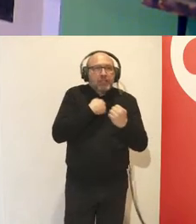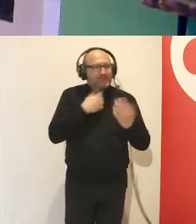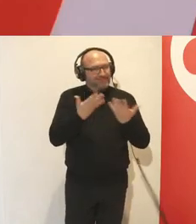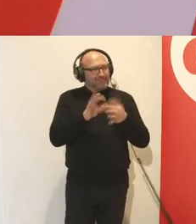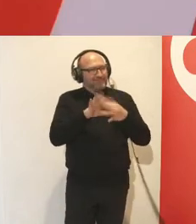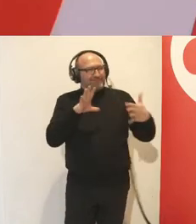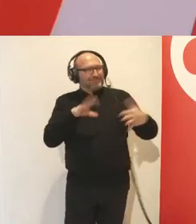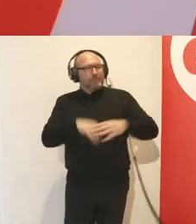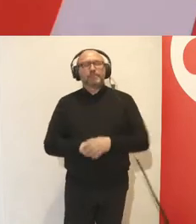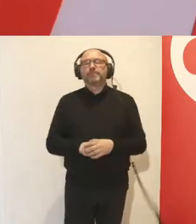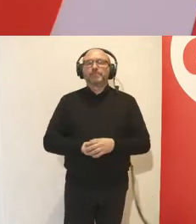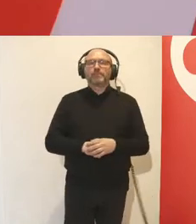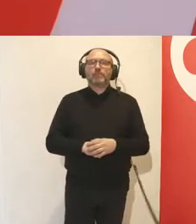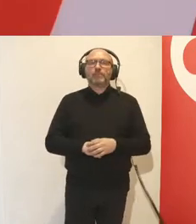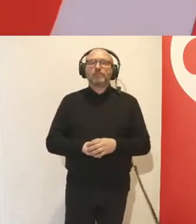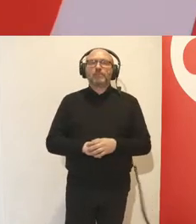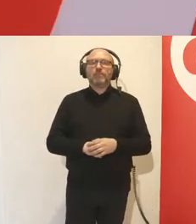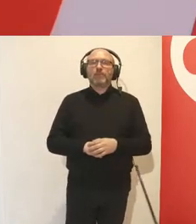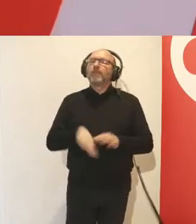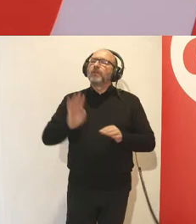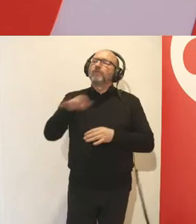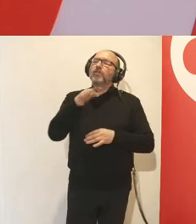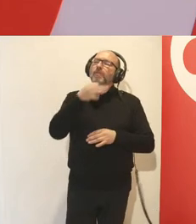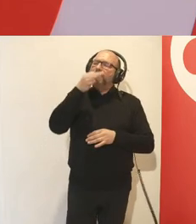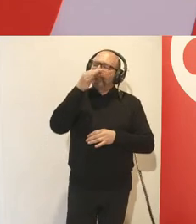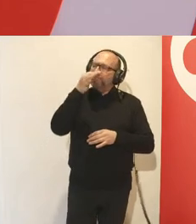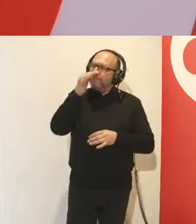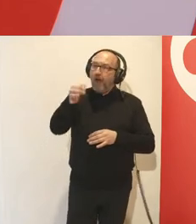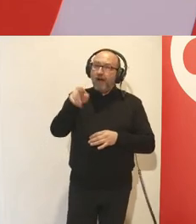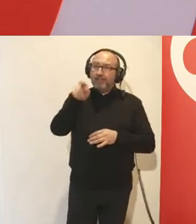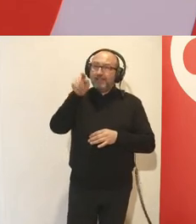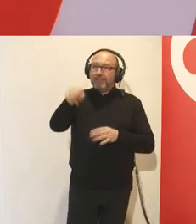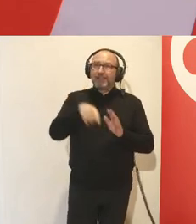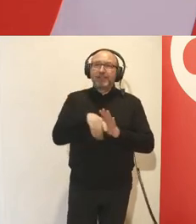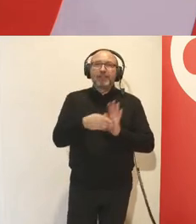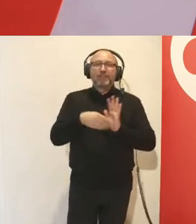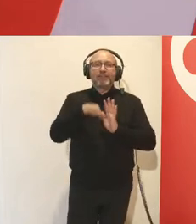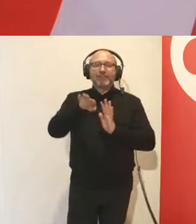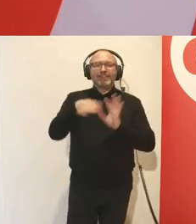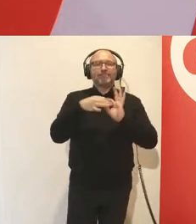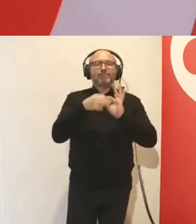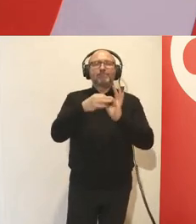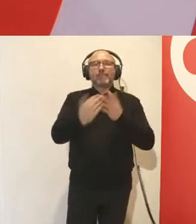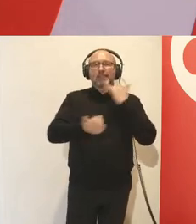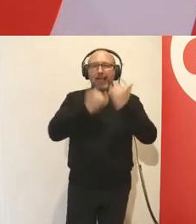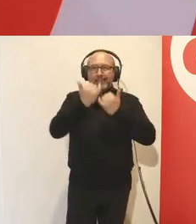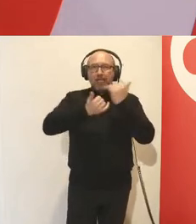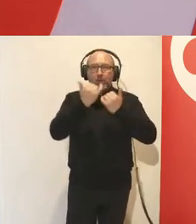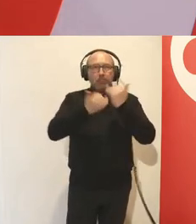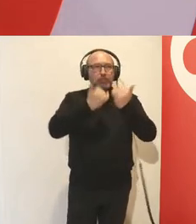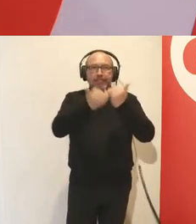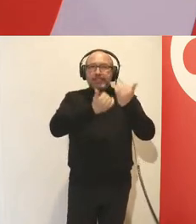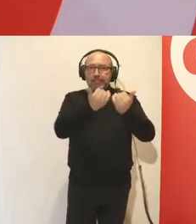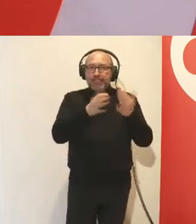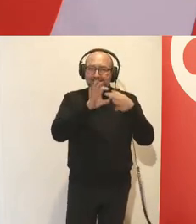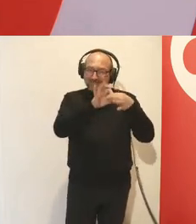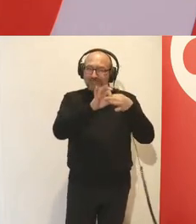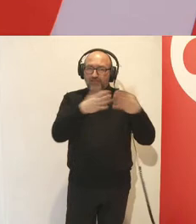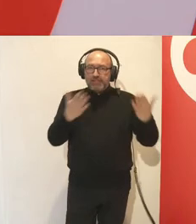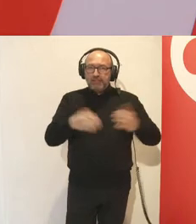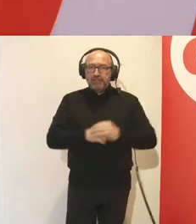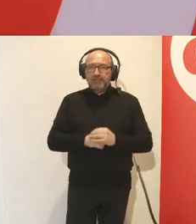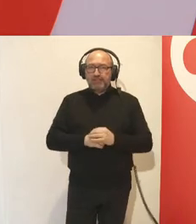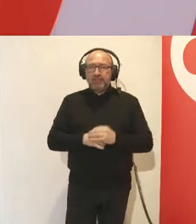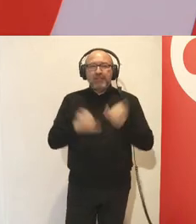aber vielleicht also caroline die frage auch an dich aber dazu gepackt noch die frage nach diesen negativen wie